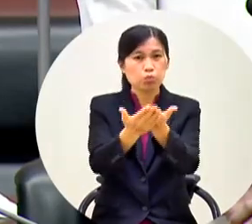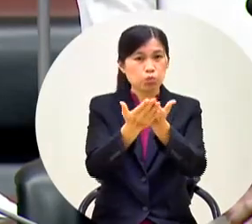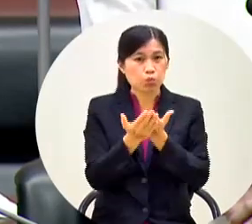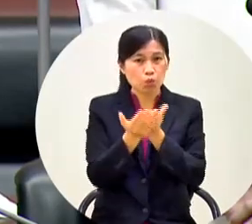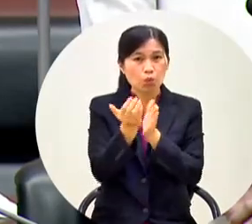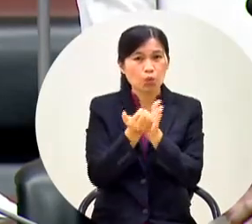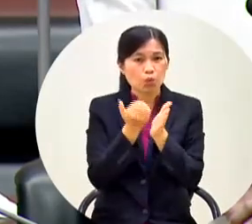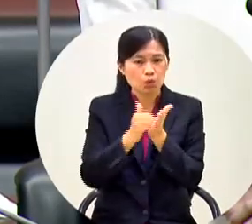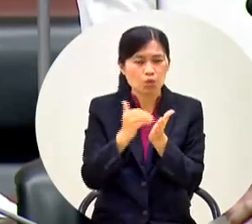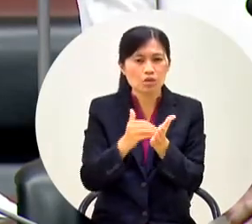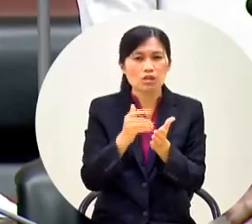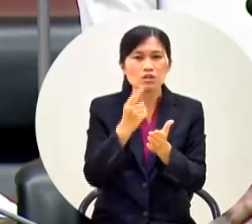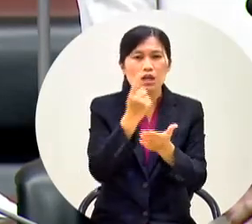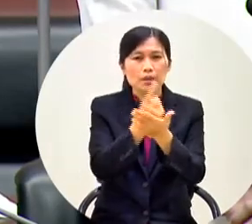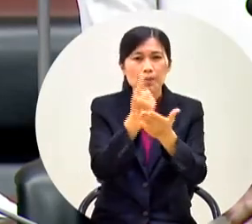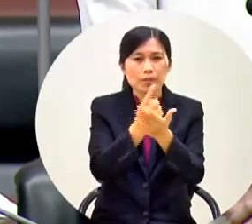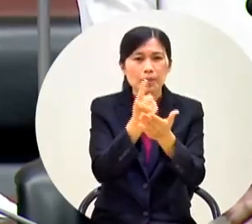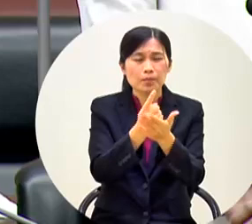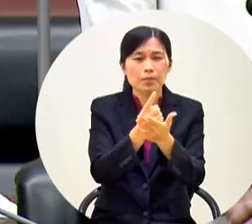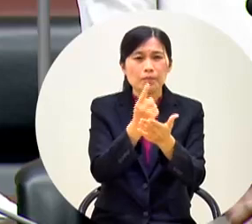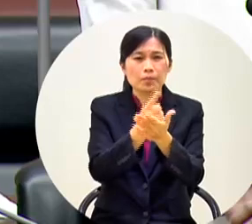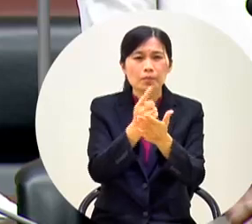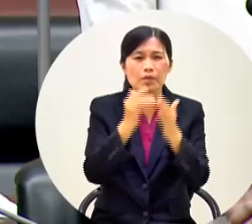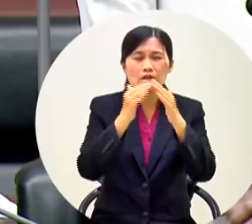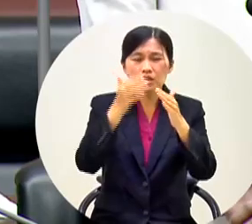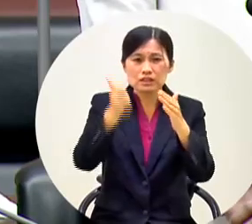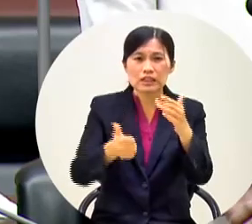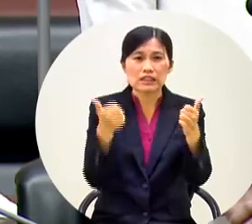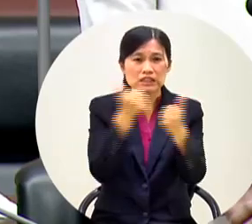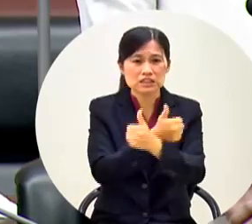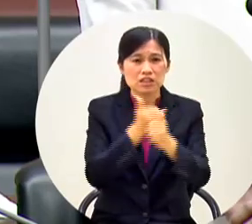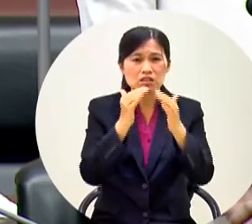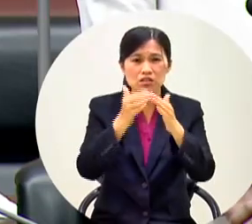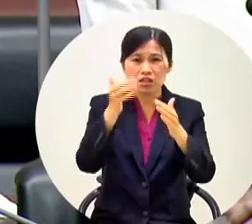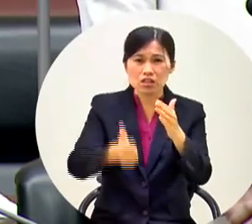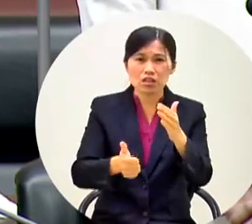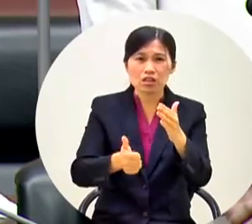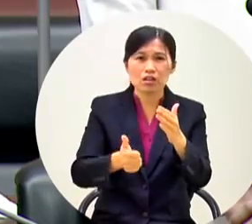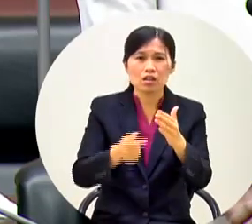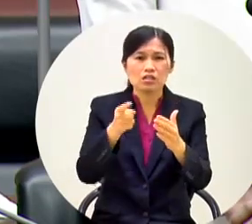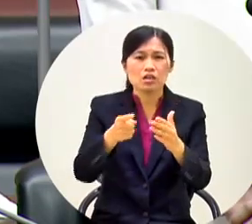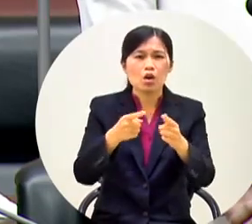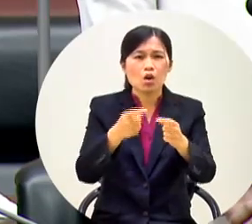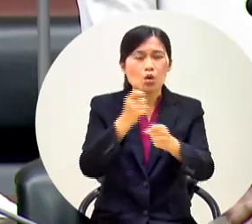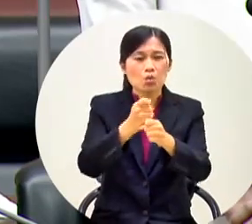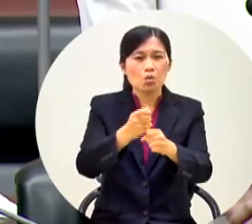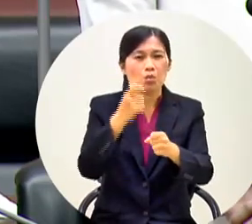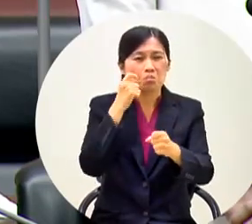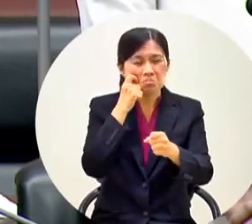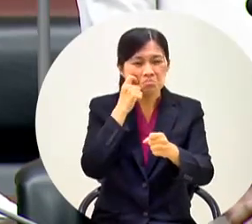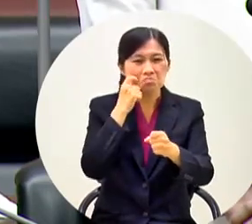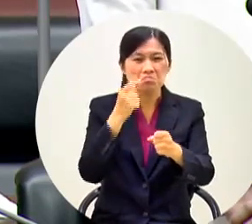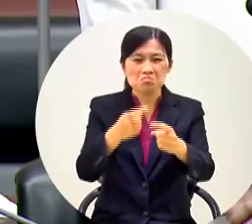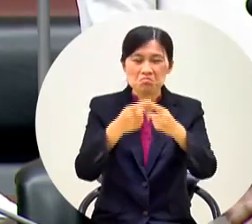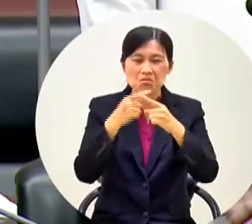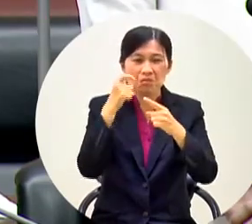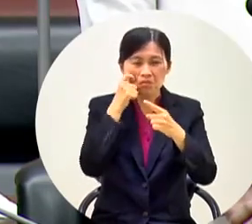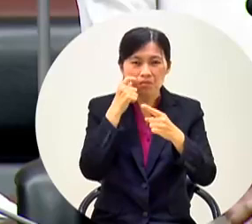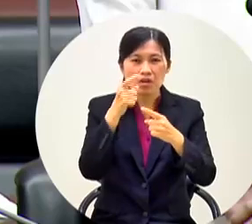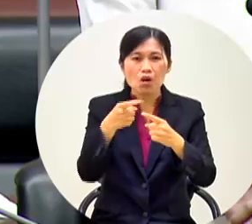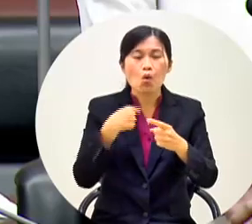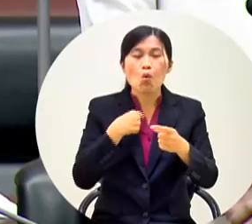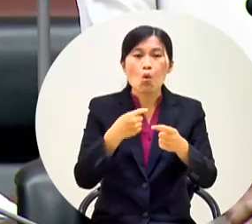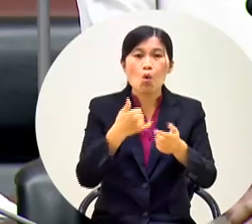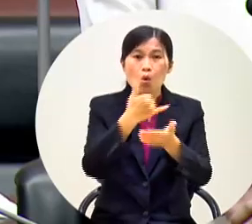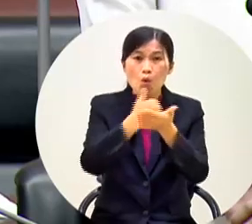市长的惯例，他做不到。他在两蒋叶林，他做不到。我们没有要求退回预算，我们要求韩